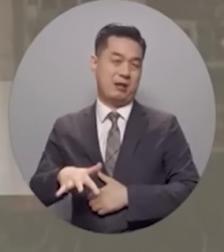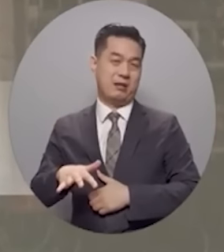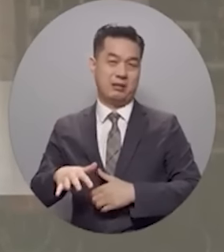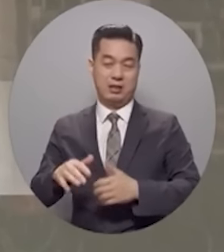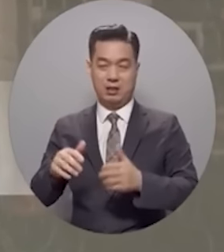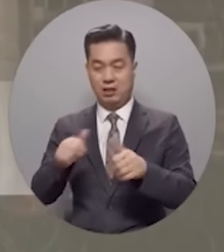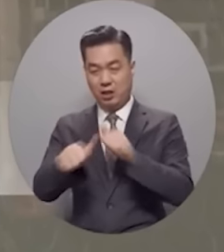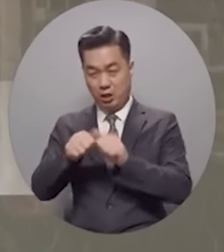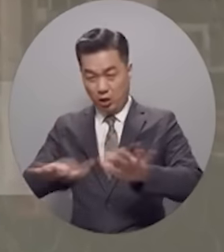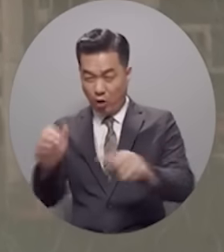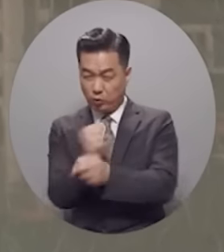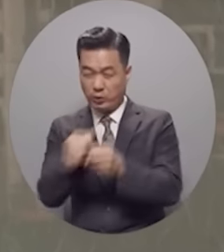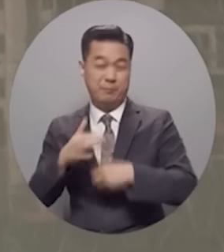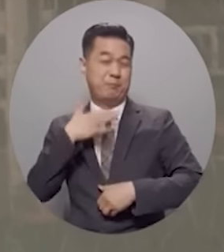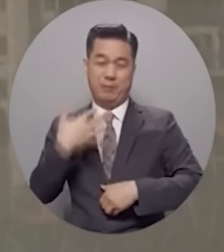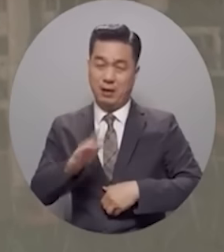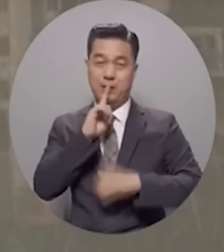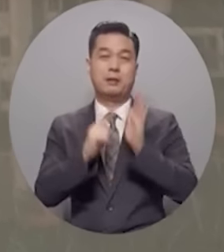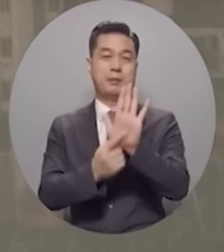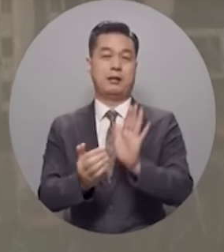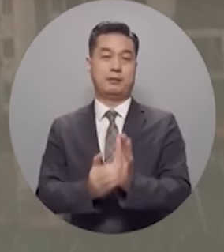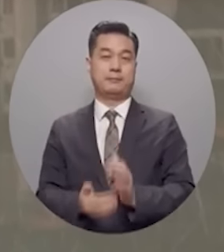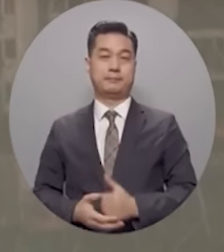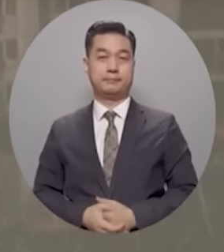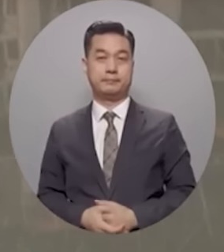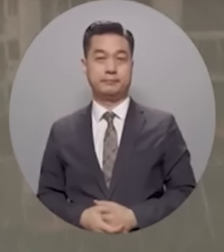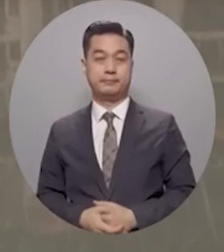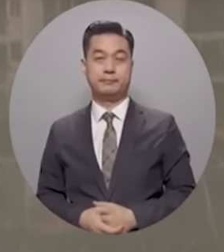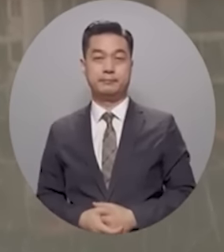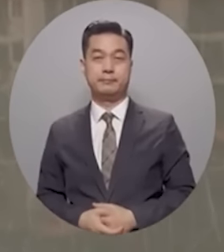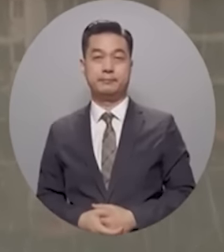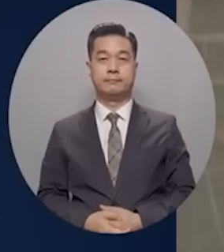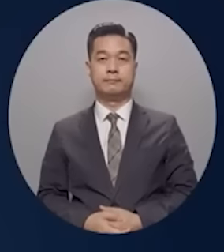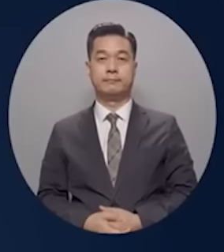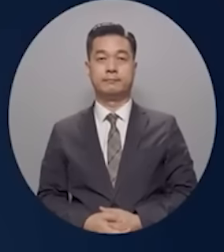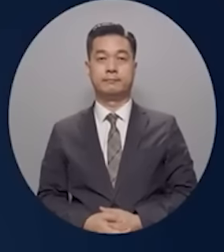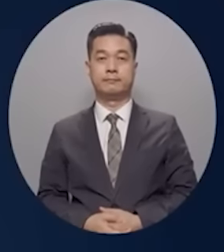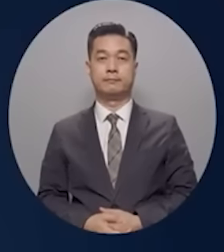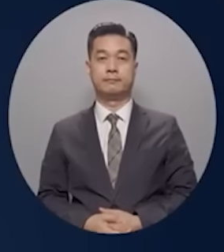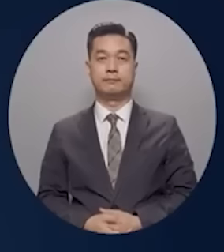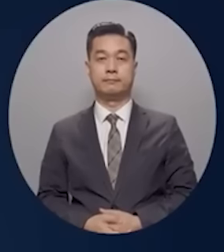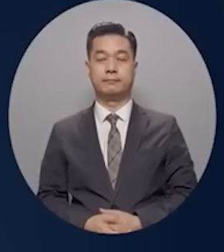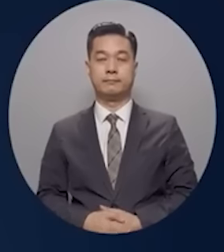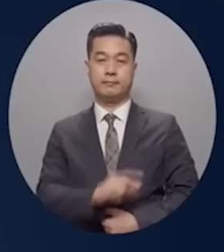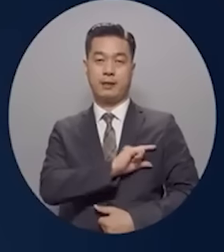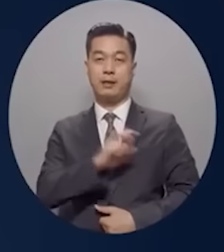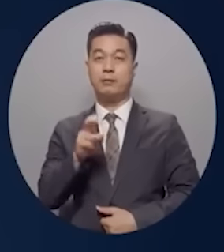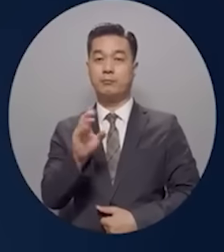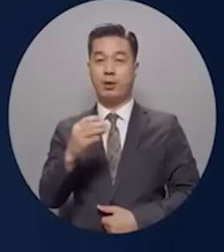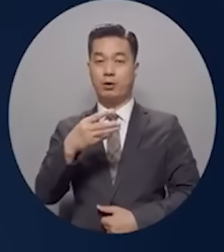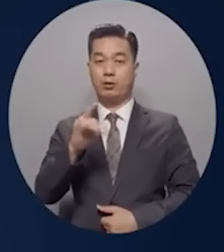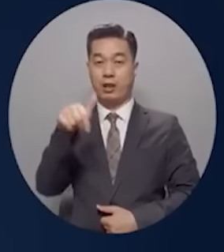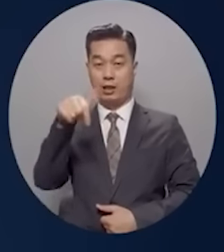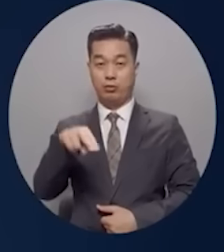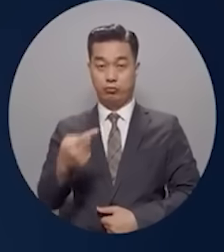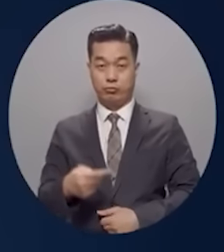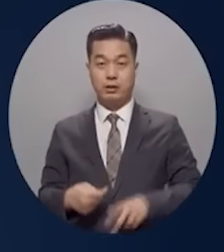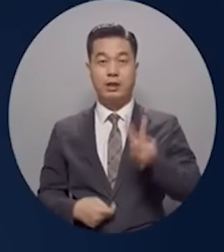절대 없었다고 강하게 반박했습니다. MBC 뉴스 고재민입니다. 명태균 씨가 21분에 걸친